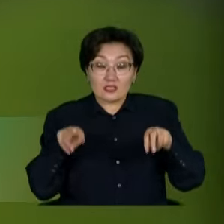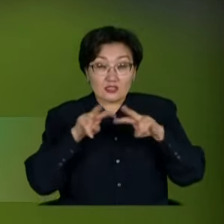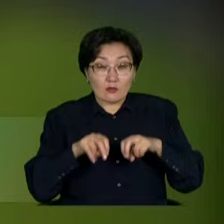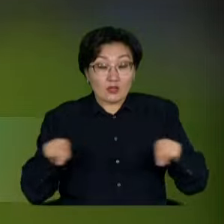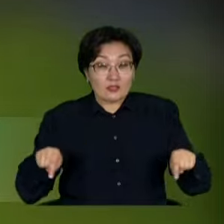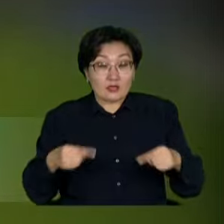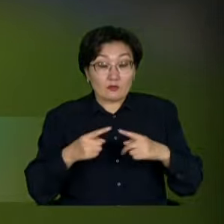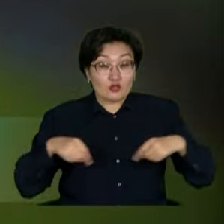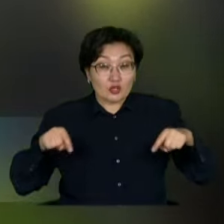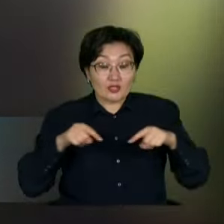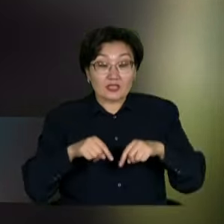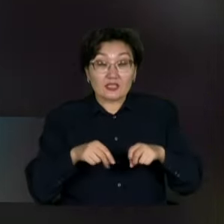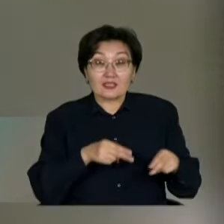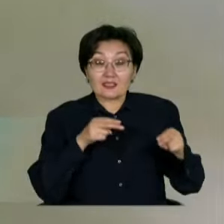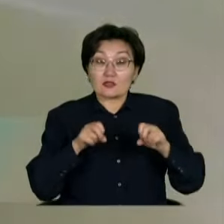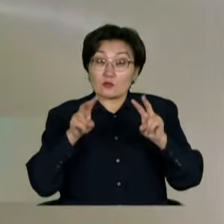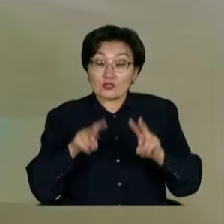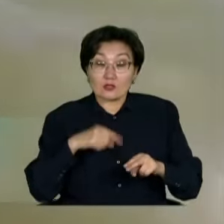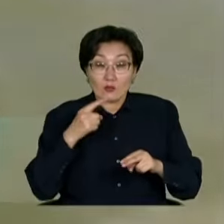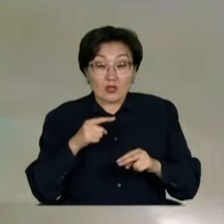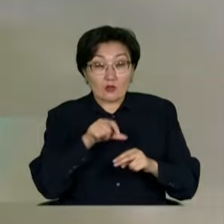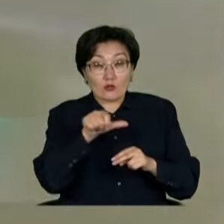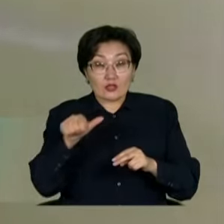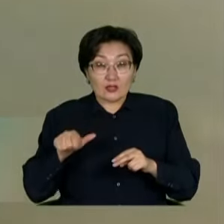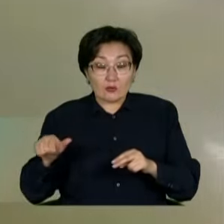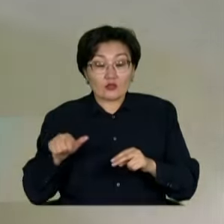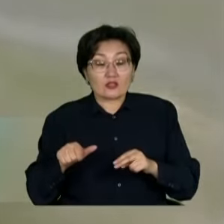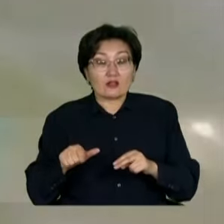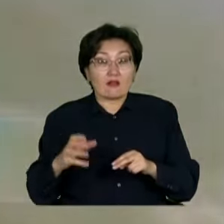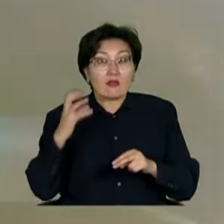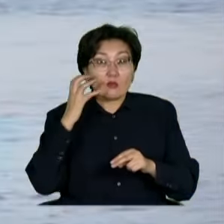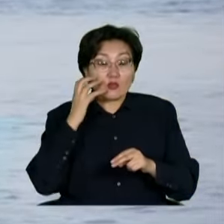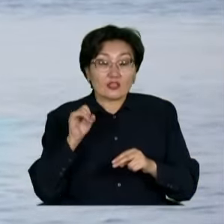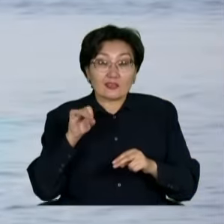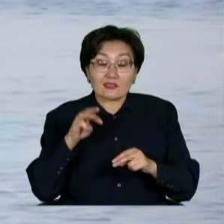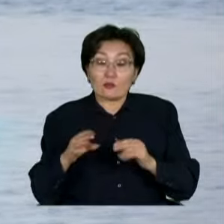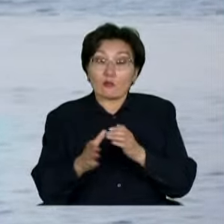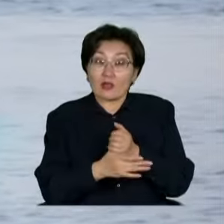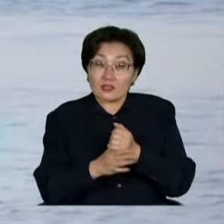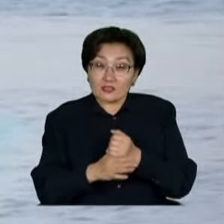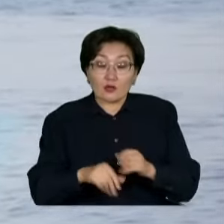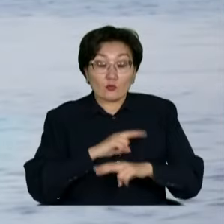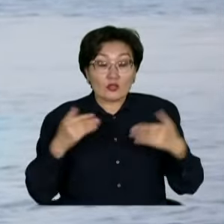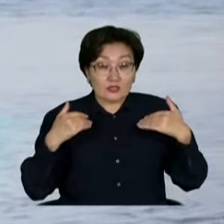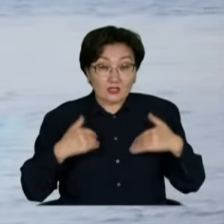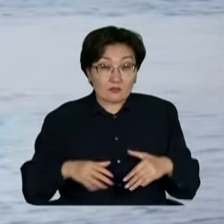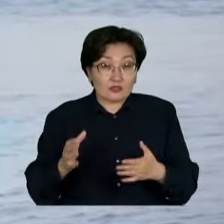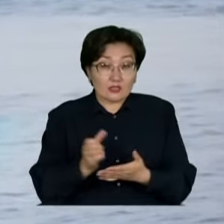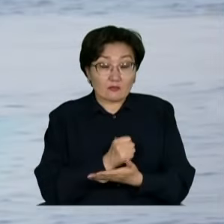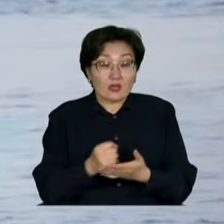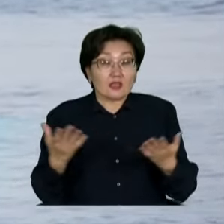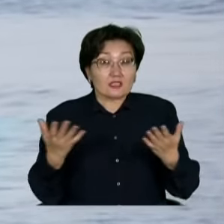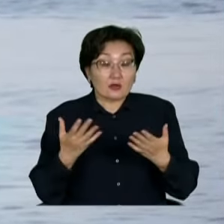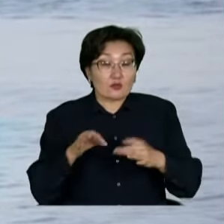келген мамандардың айтуынша, бұл жолы жағаға буаз итбалықтың өліксілер шығып қалып жатыр. Сүт қоректілерден жарақатпен қандай